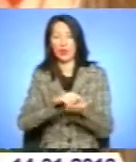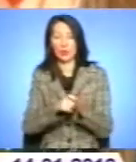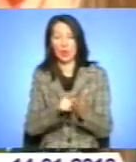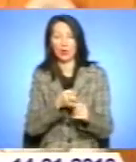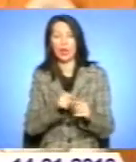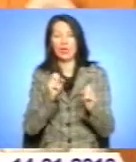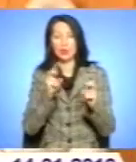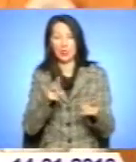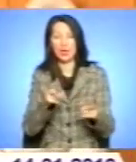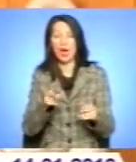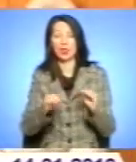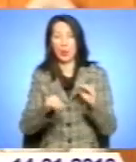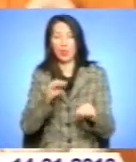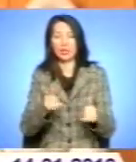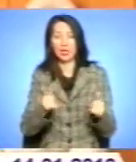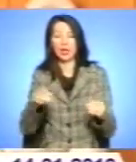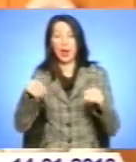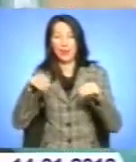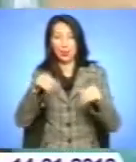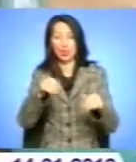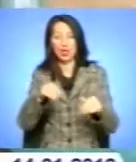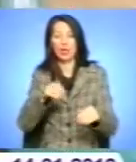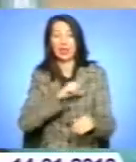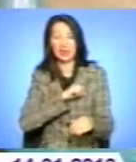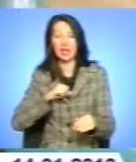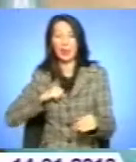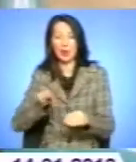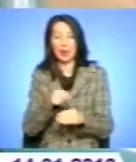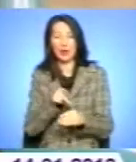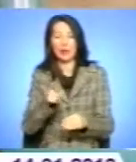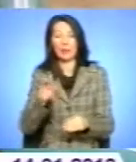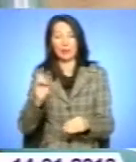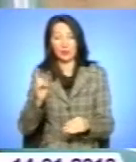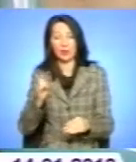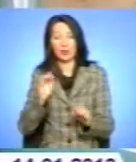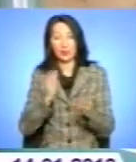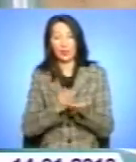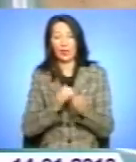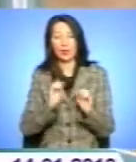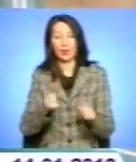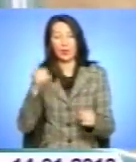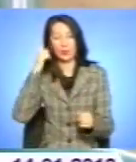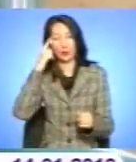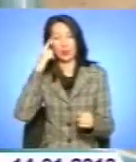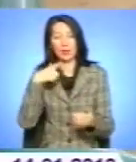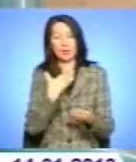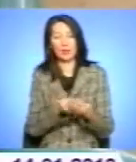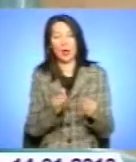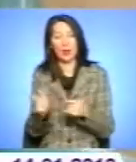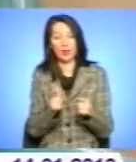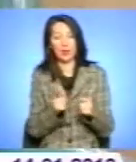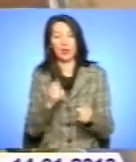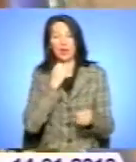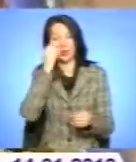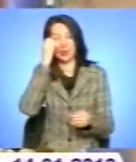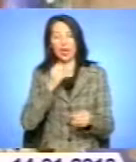для пісочної психотерапії. Там вона матиме змогу обдумати свою поведінку, а завдяки іграшкам вона ще й зможе переграти